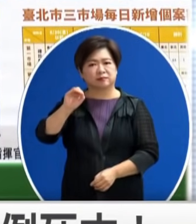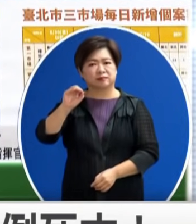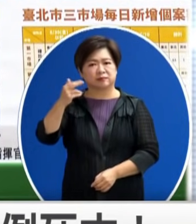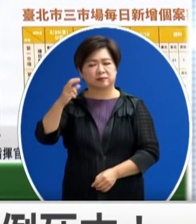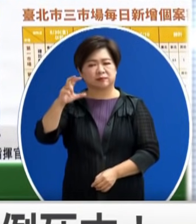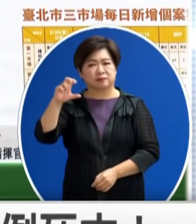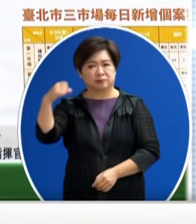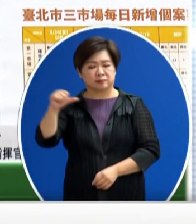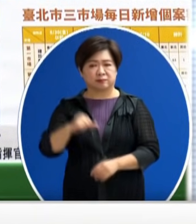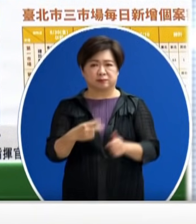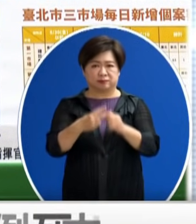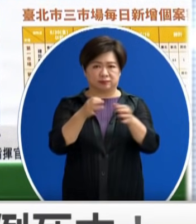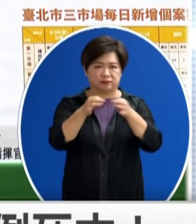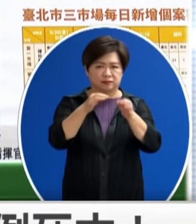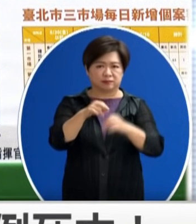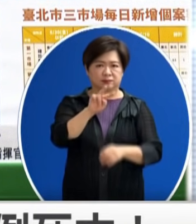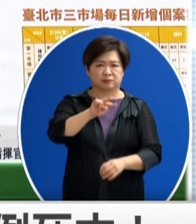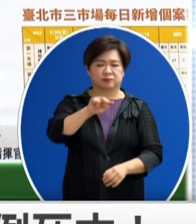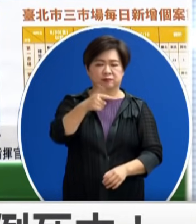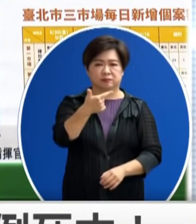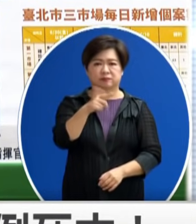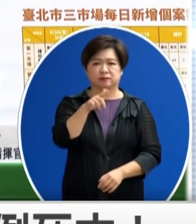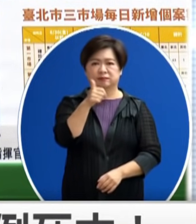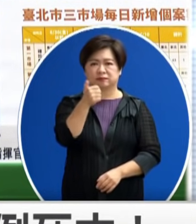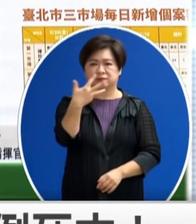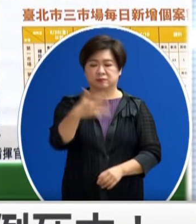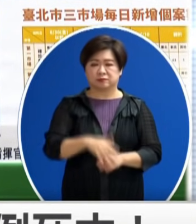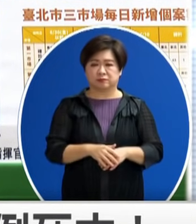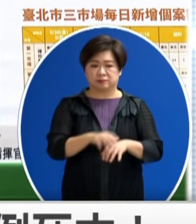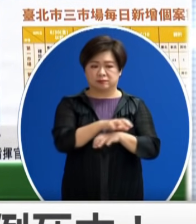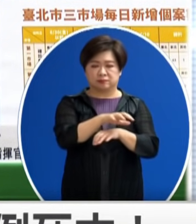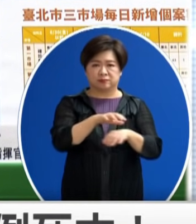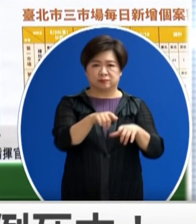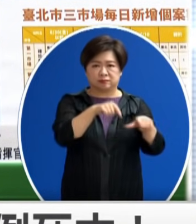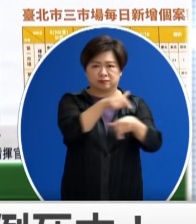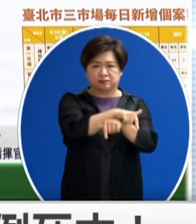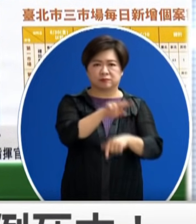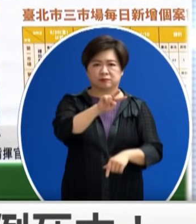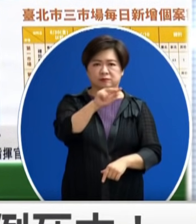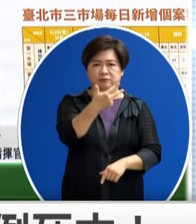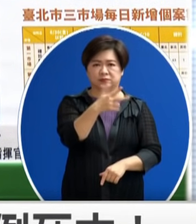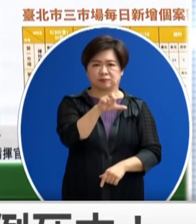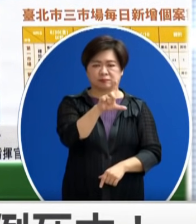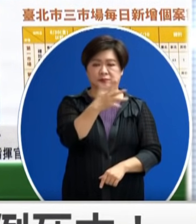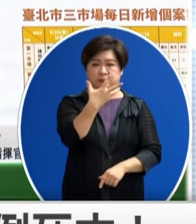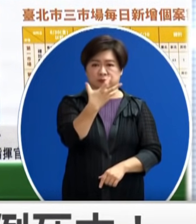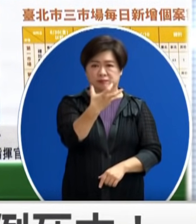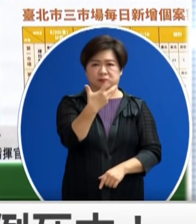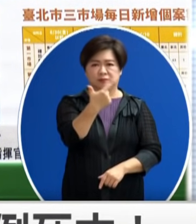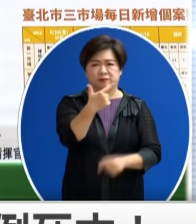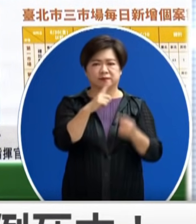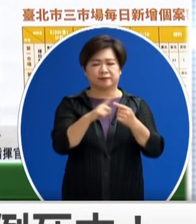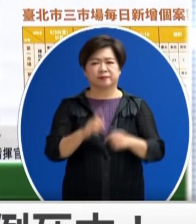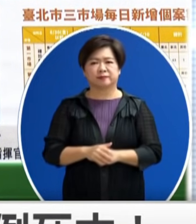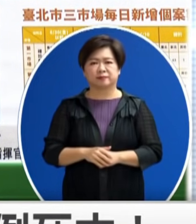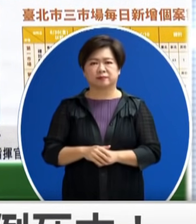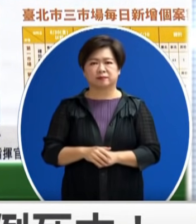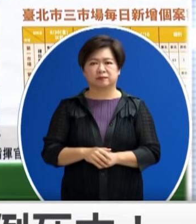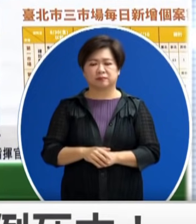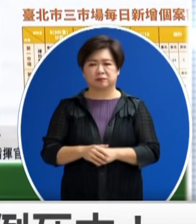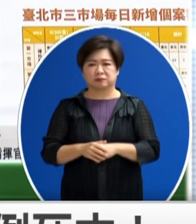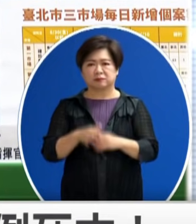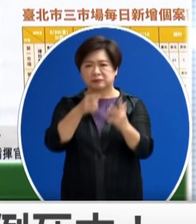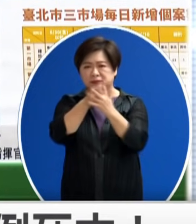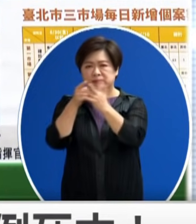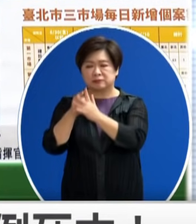6075人，北荣二市2658人，淮南市场2786人，那验出阳性确